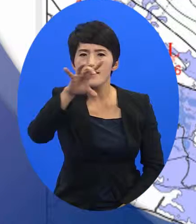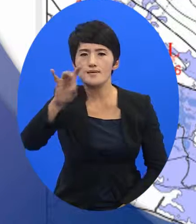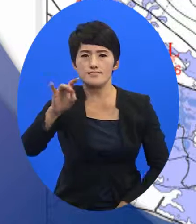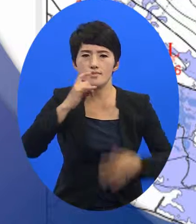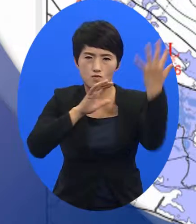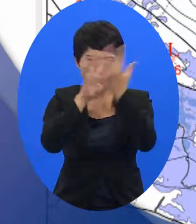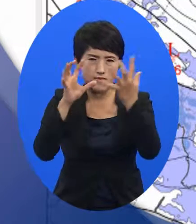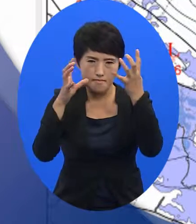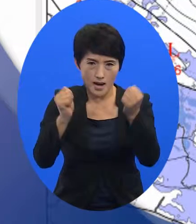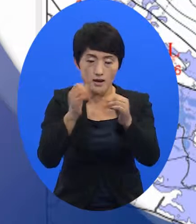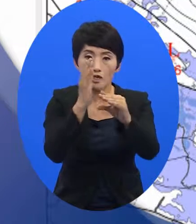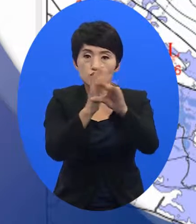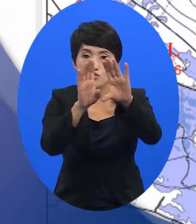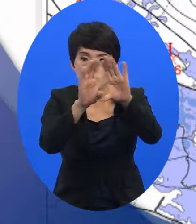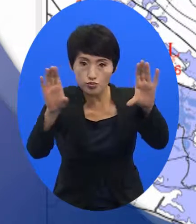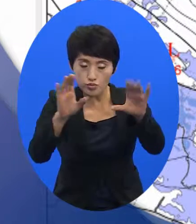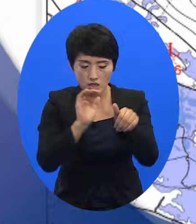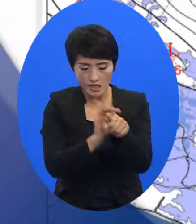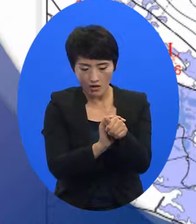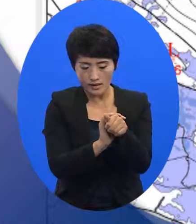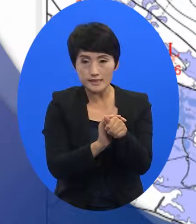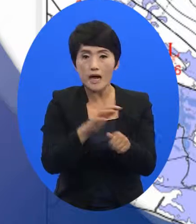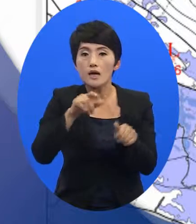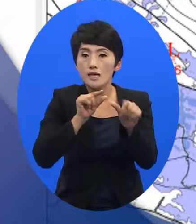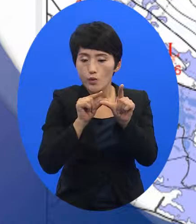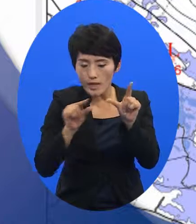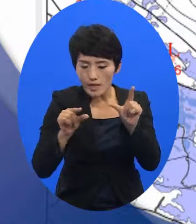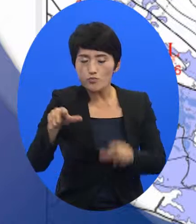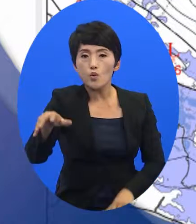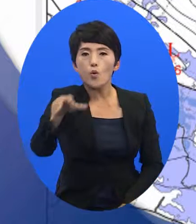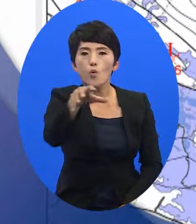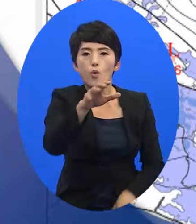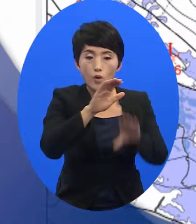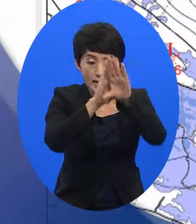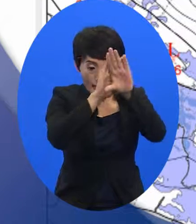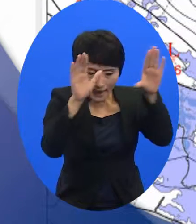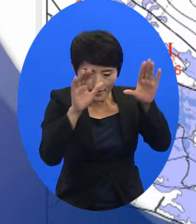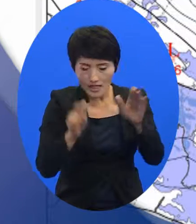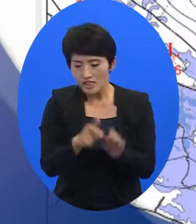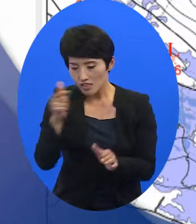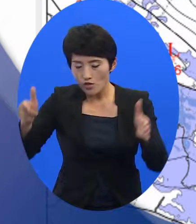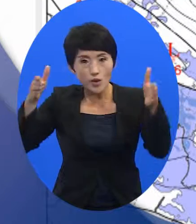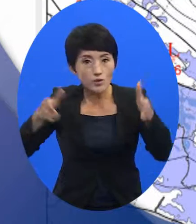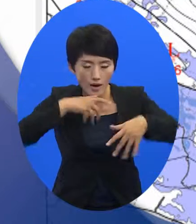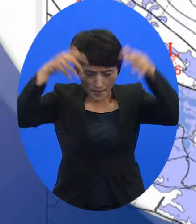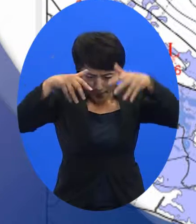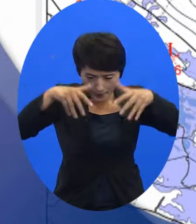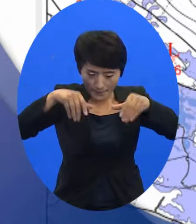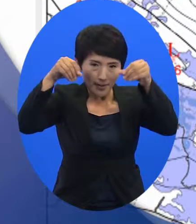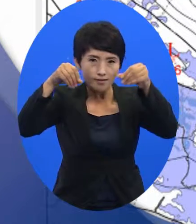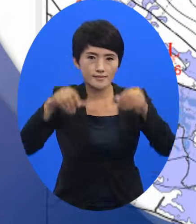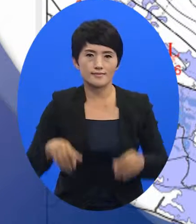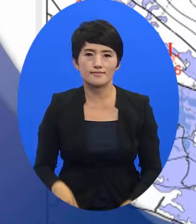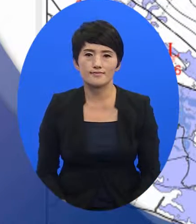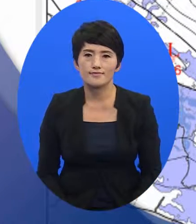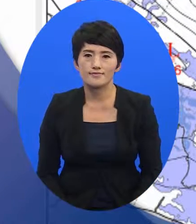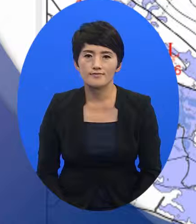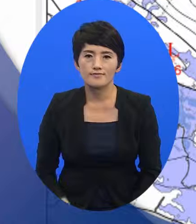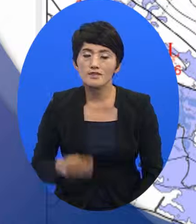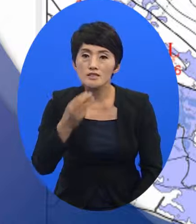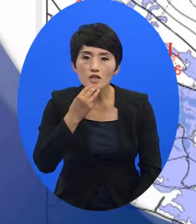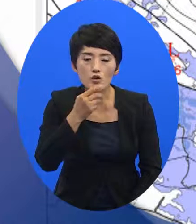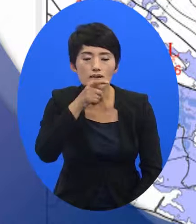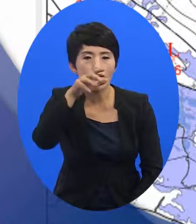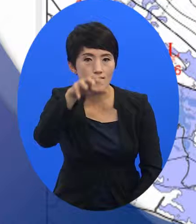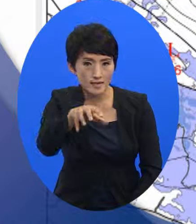많겠고 중부지방과 경상남북도 일부 지역에서는 낮부터 저녁 사이에 소나기 오는 곳이 있겠습니다. 한편